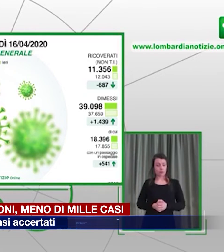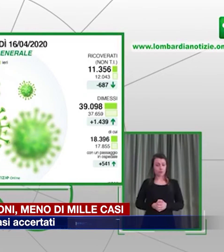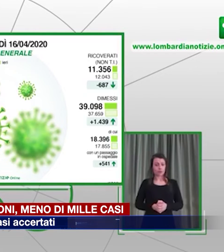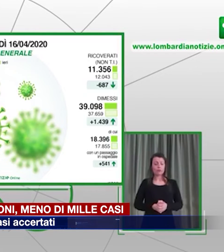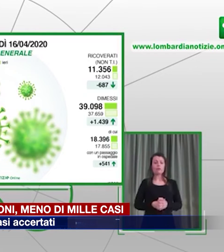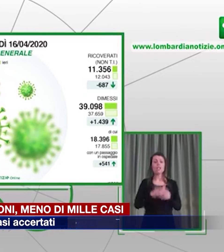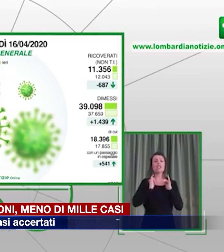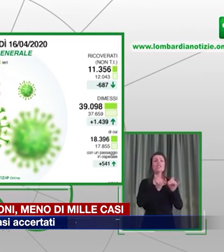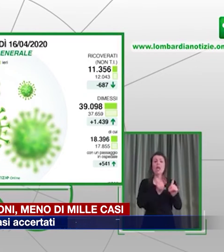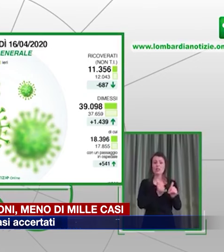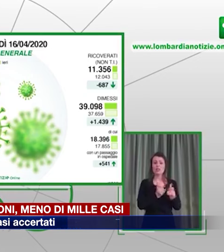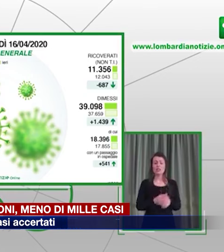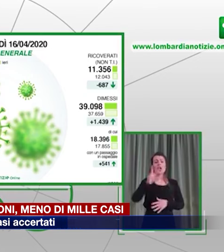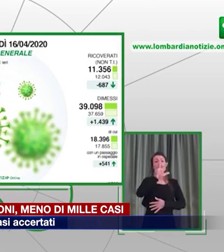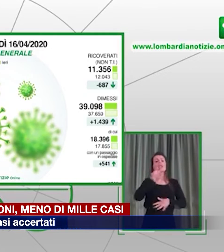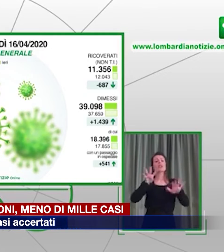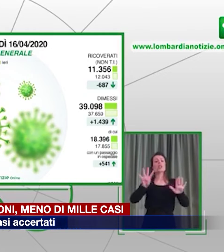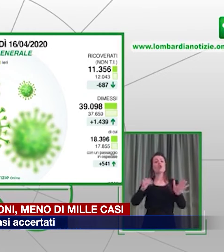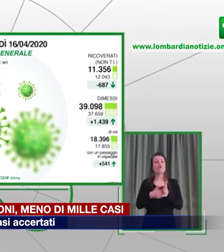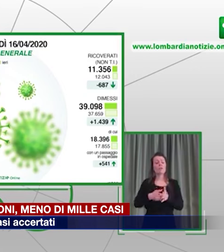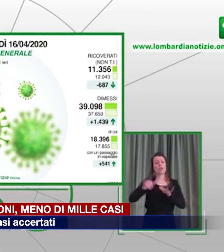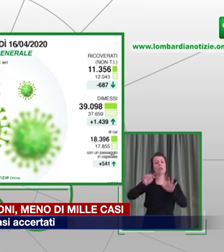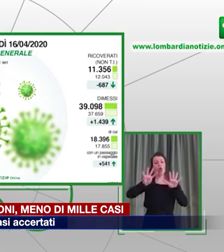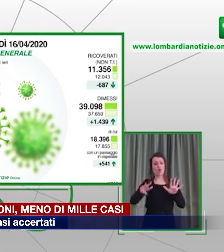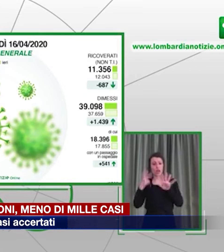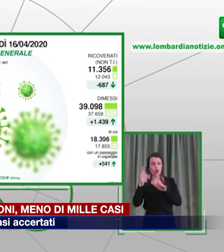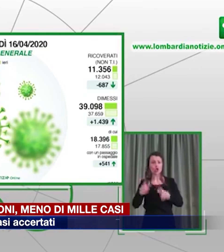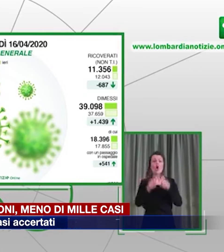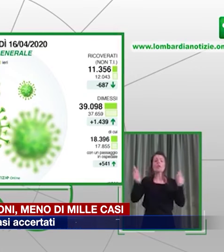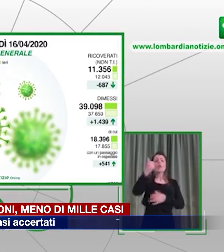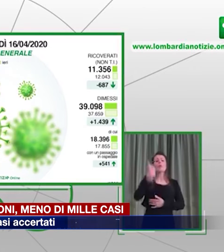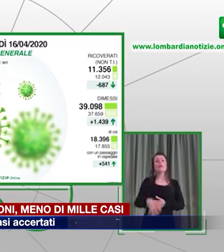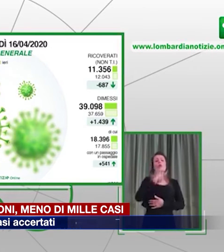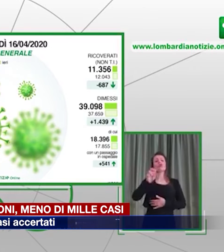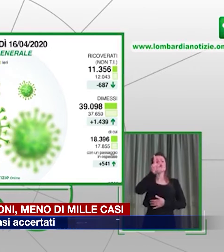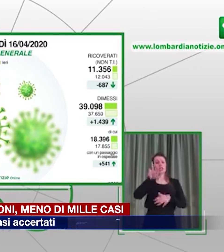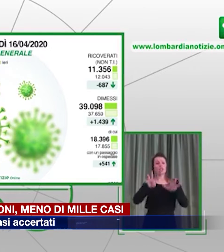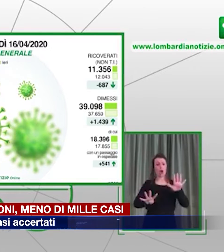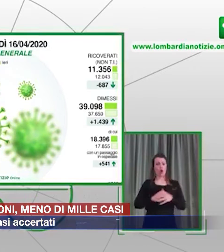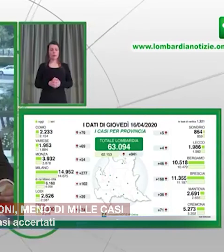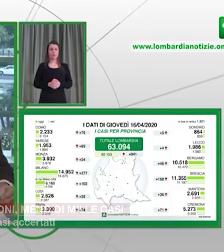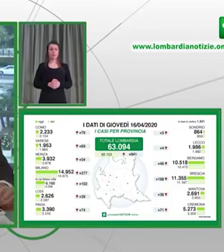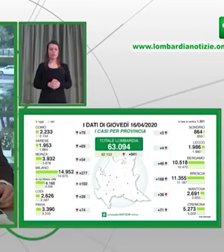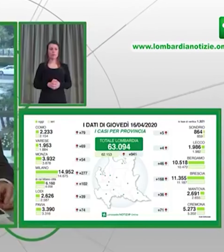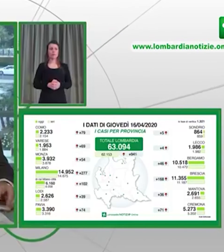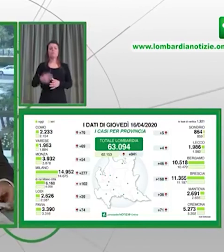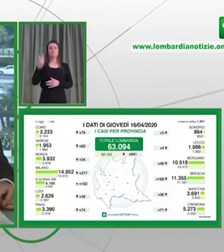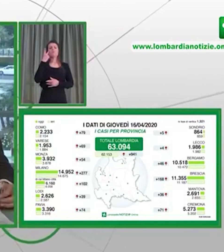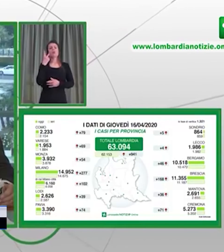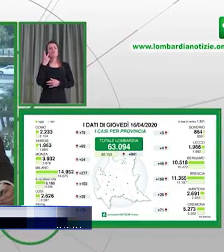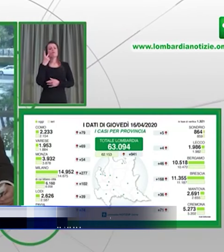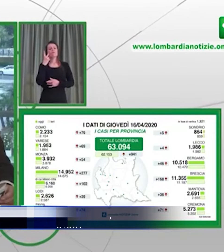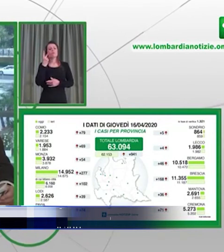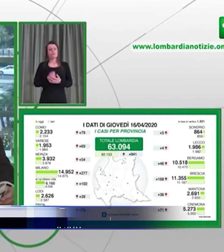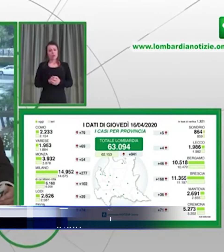.098 più 1.439. Passiamo poi invece a quelli che sono